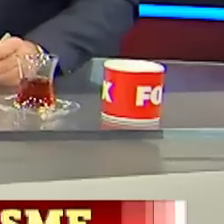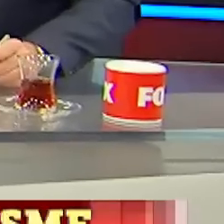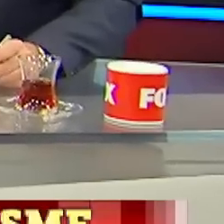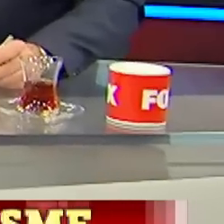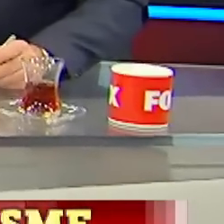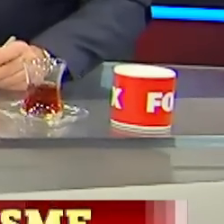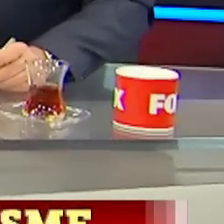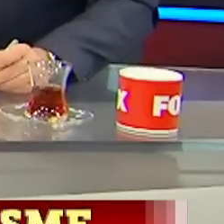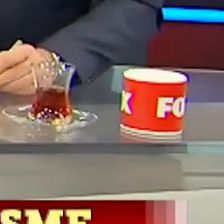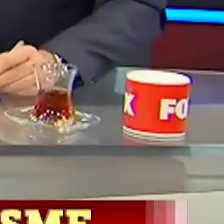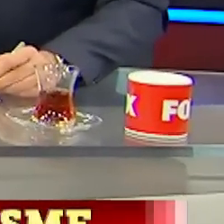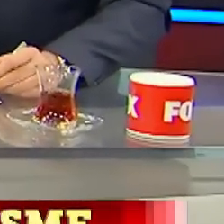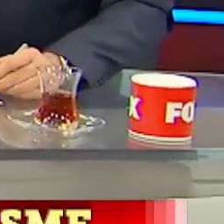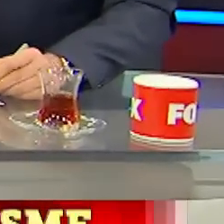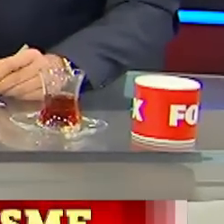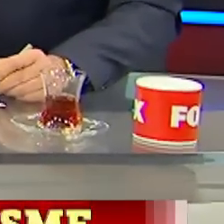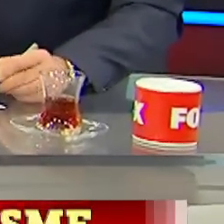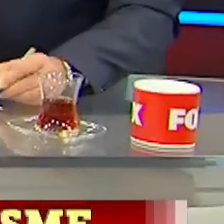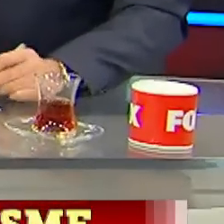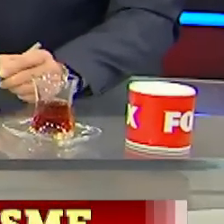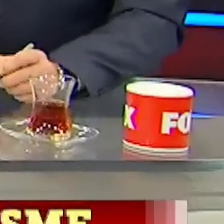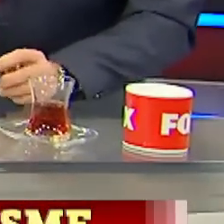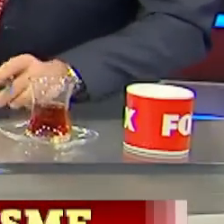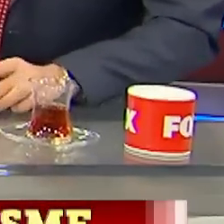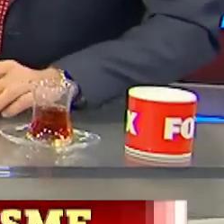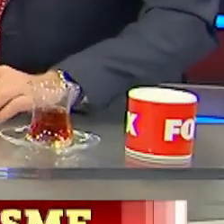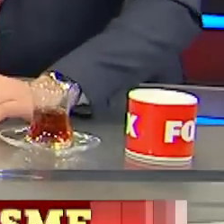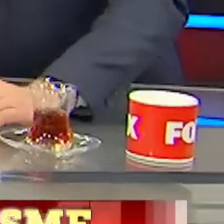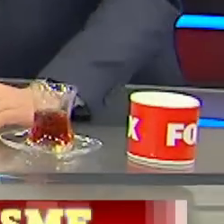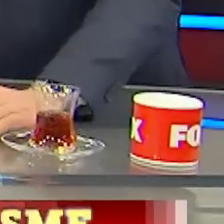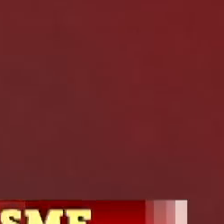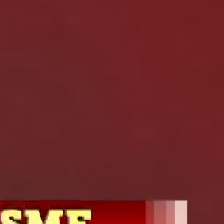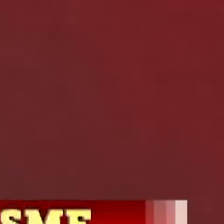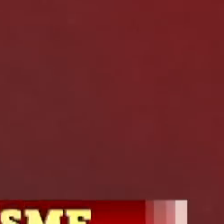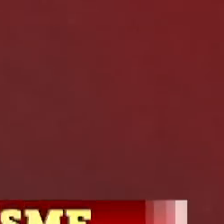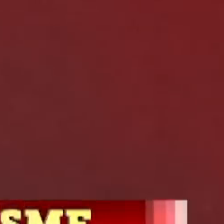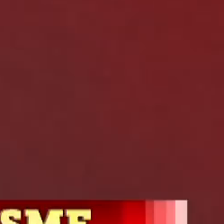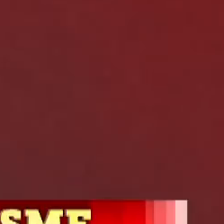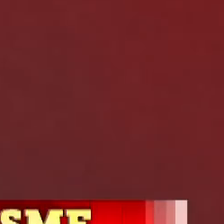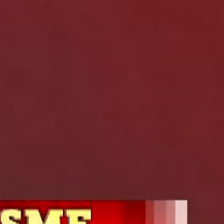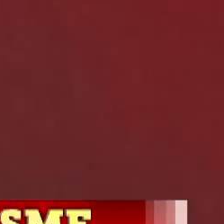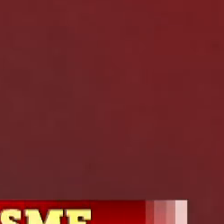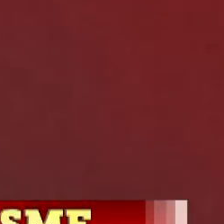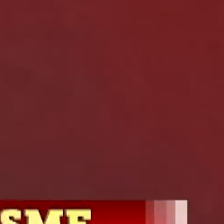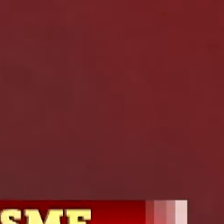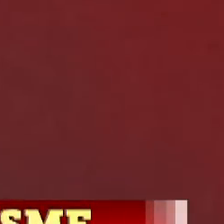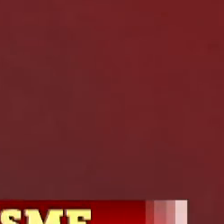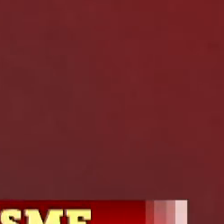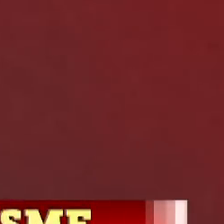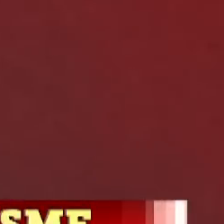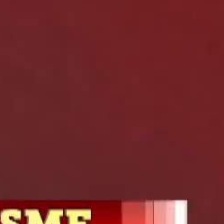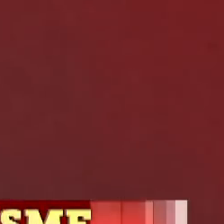2023'te her şey güzel olacak. Buradan bu güçlü mesajlara baktığınızda Ekrem İmamoğlu